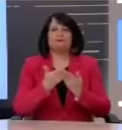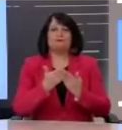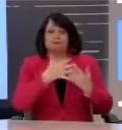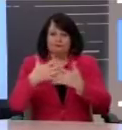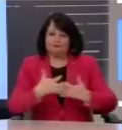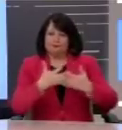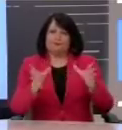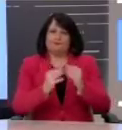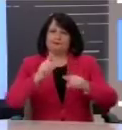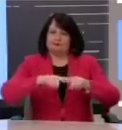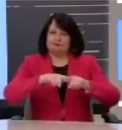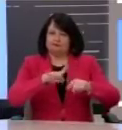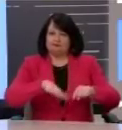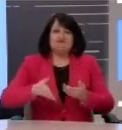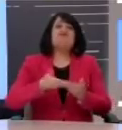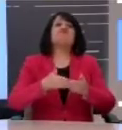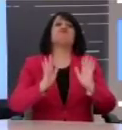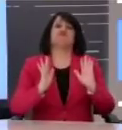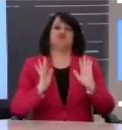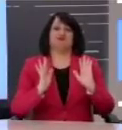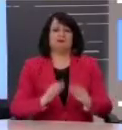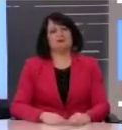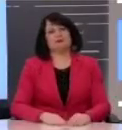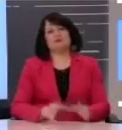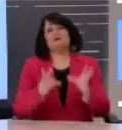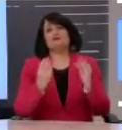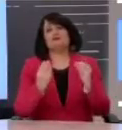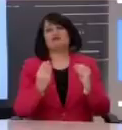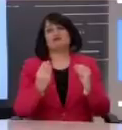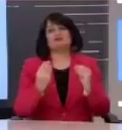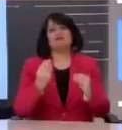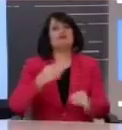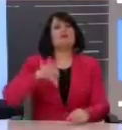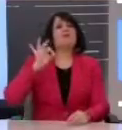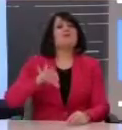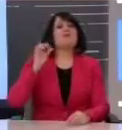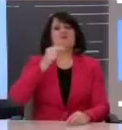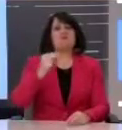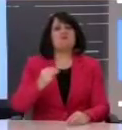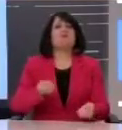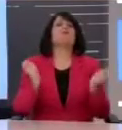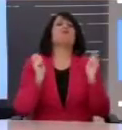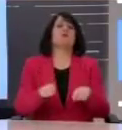βιομηχανίας. Ενώ σε πάρα πολλές δυστυχώς περιπτώσεις ούτε καν υλοποιήθηκαν.